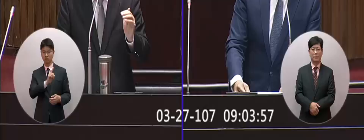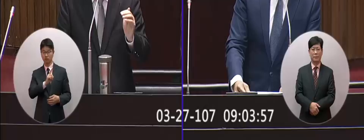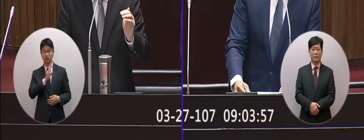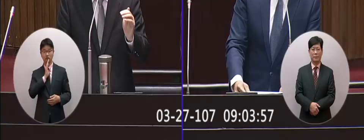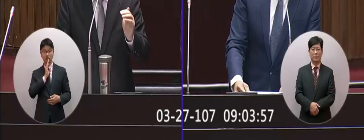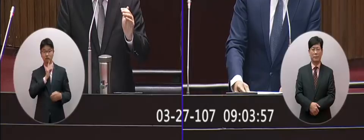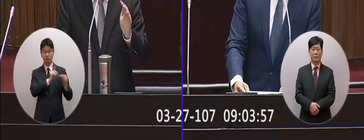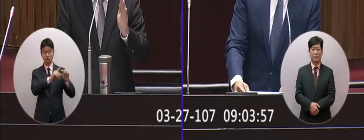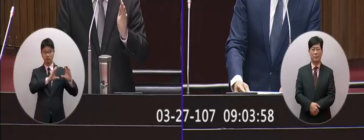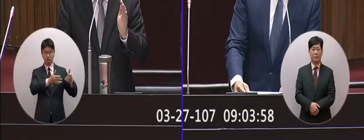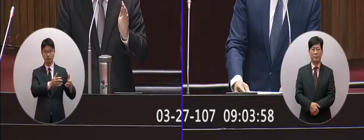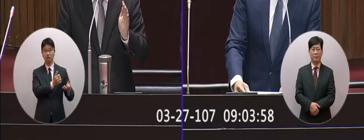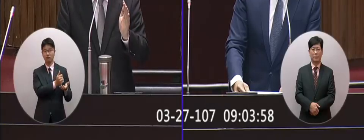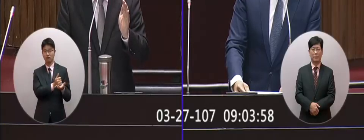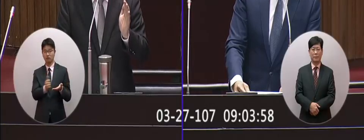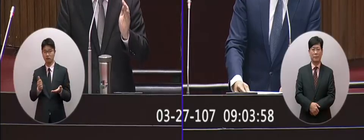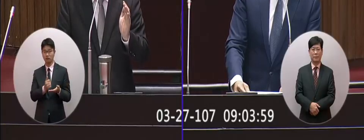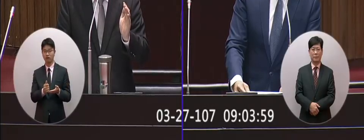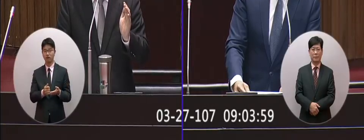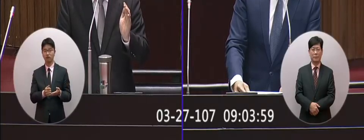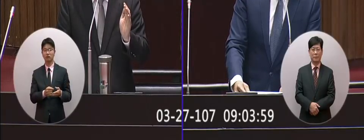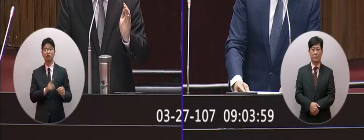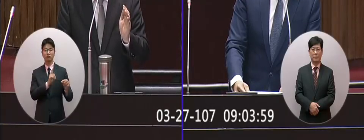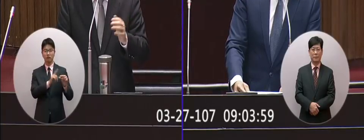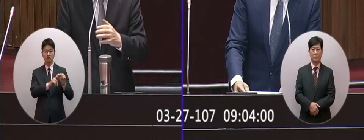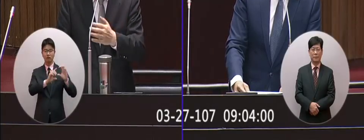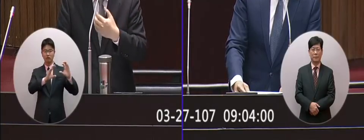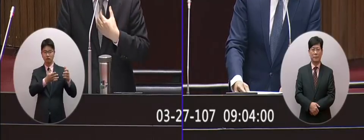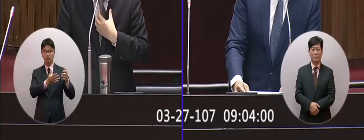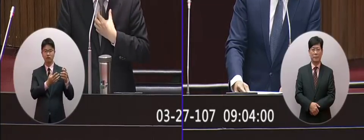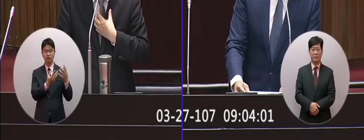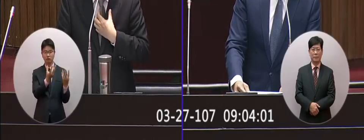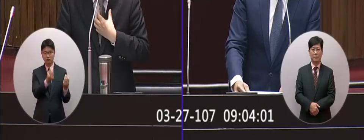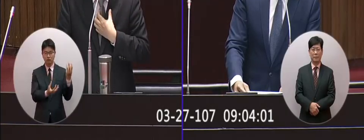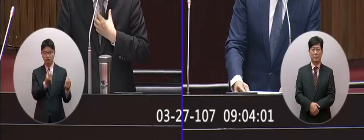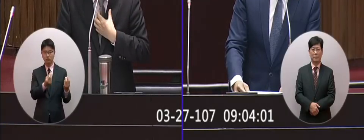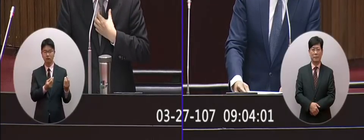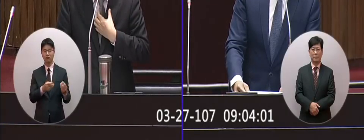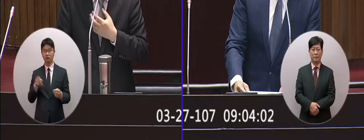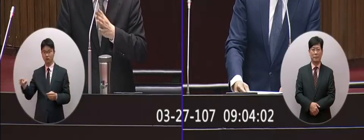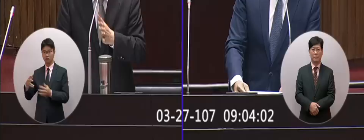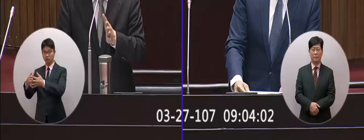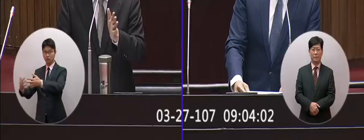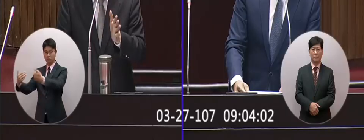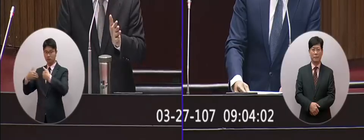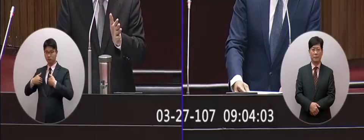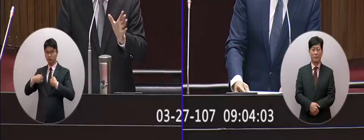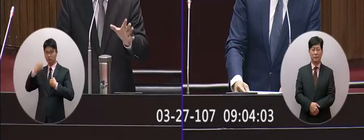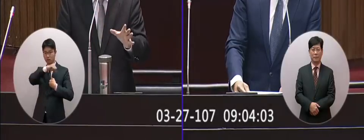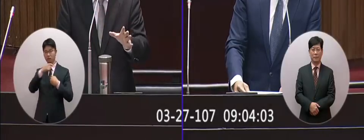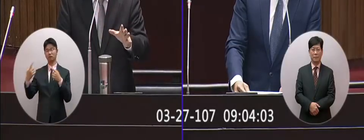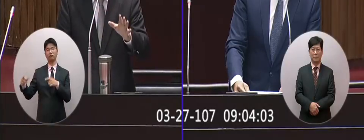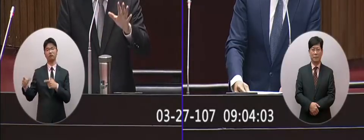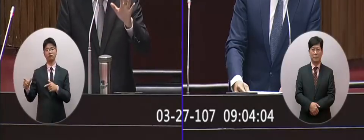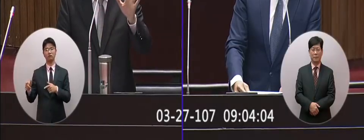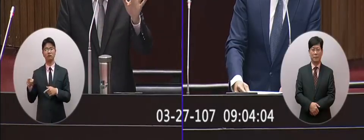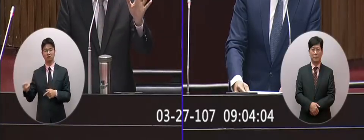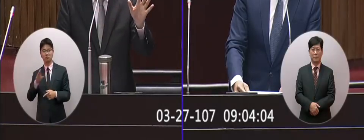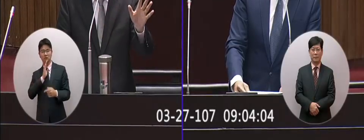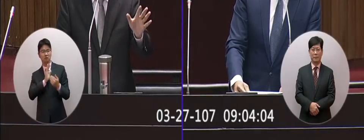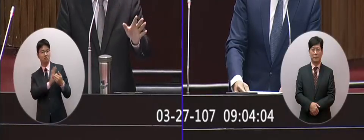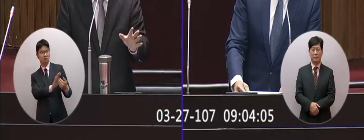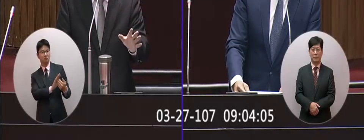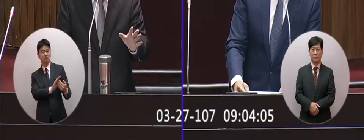成分，就是含中成分到底有多少。他目的不是对台湾，他目的是要避免中国钢